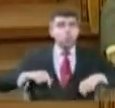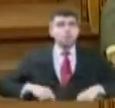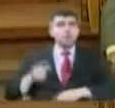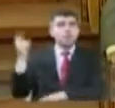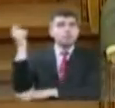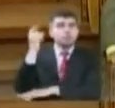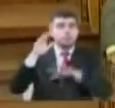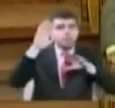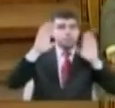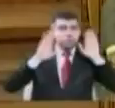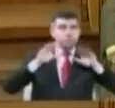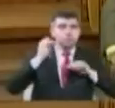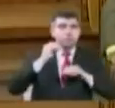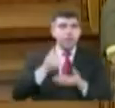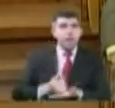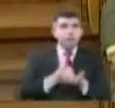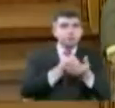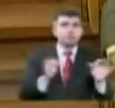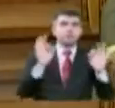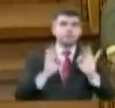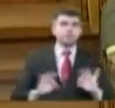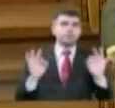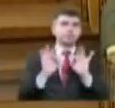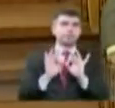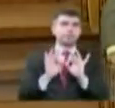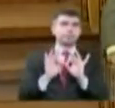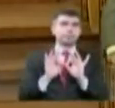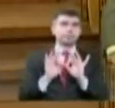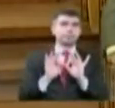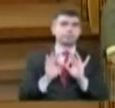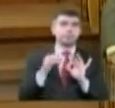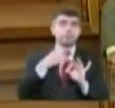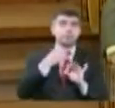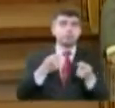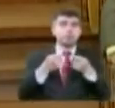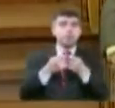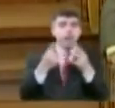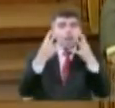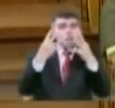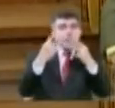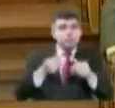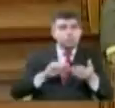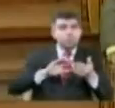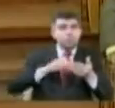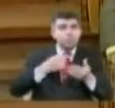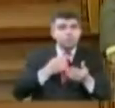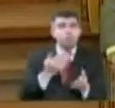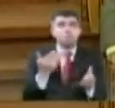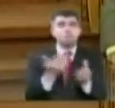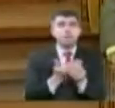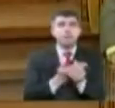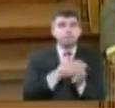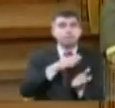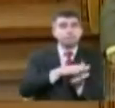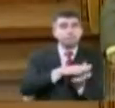البناء. هنا مثلا بالنسبه السيد الوزير فعلا قليل جدا وقليل. انا قدمنا لكم ملف من اجل